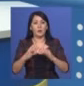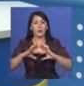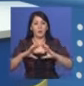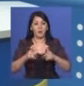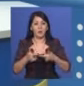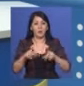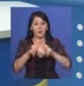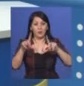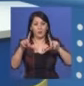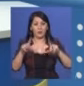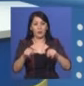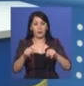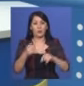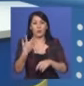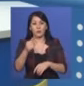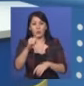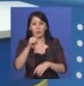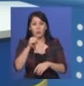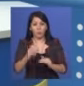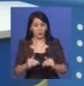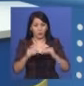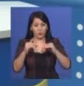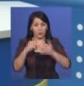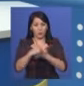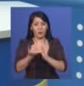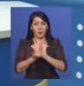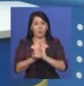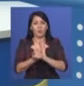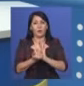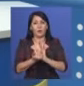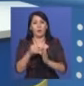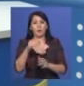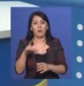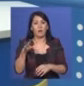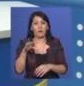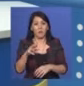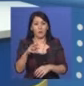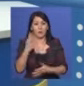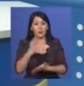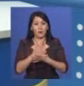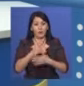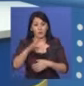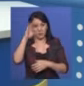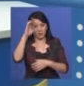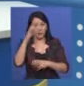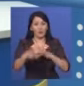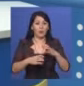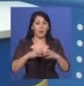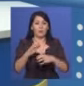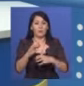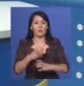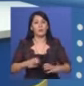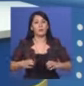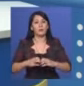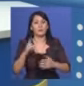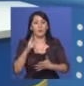Әзірге әлемде клиникалық сынақтардың 3-ші кезеңіне өтуге рұқсат алған санаулы фармакомпаниялар бар. Еліміз халықаралық